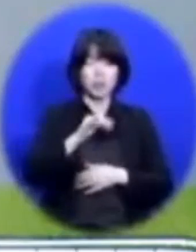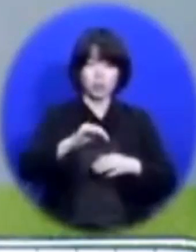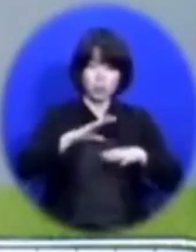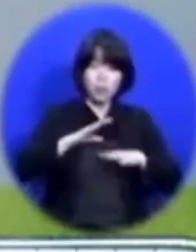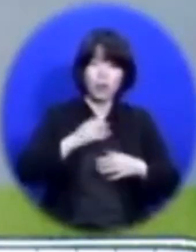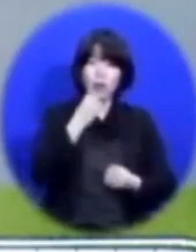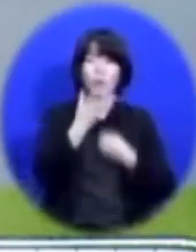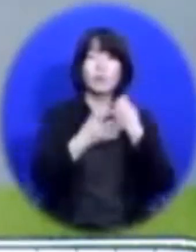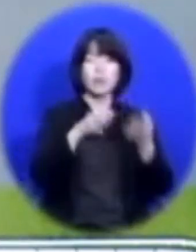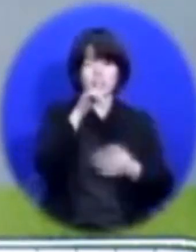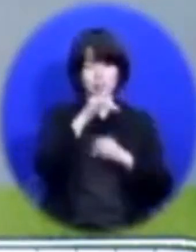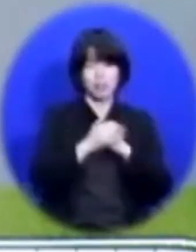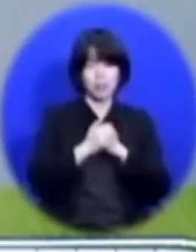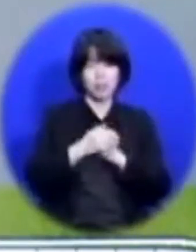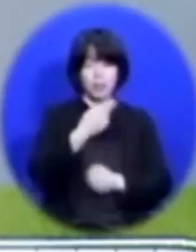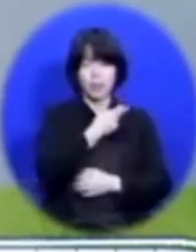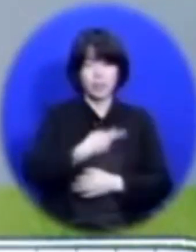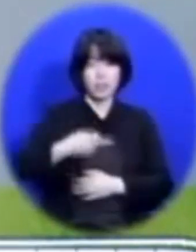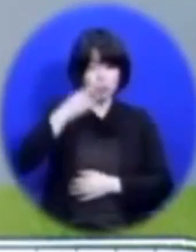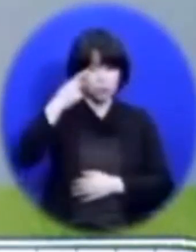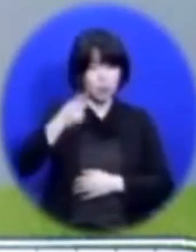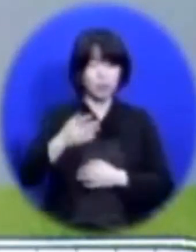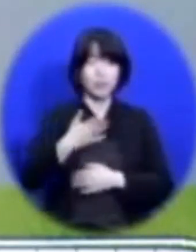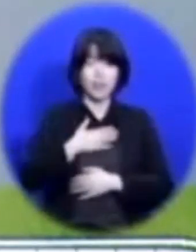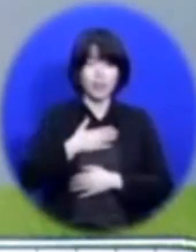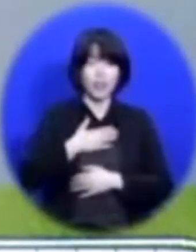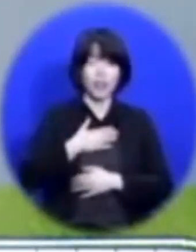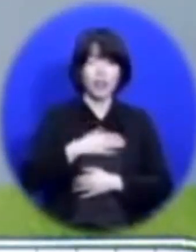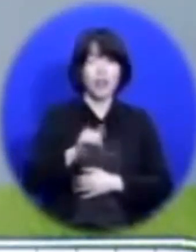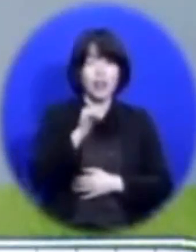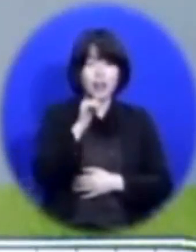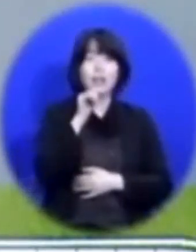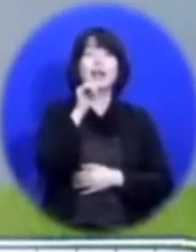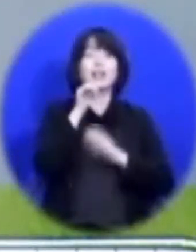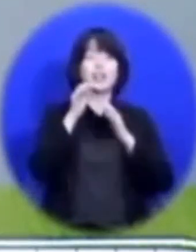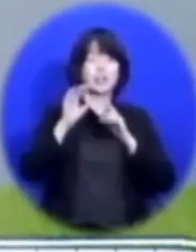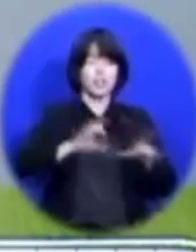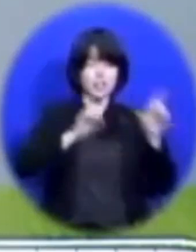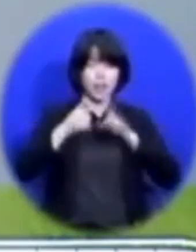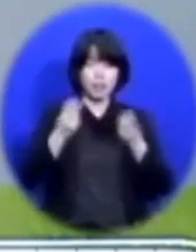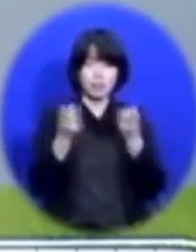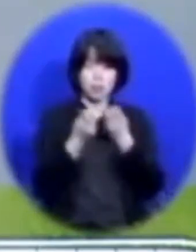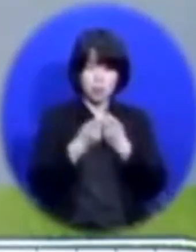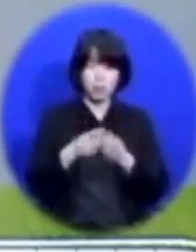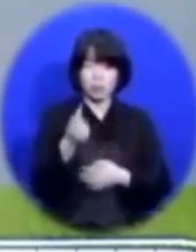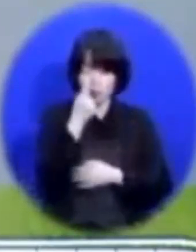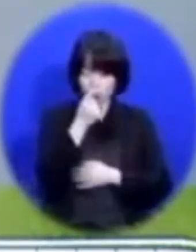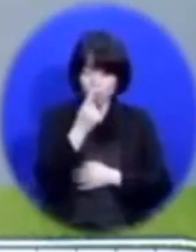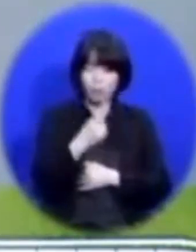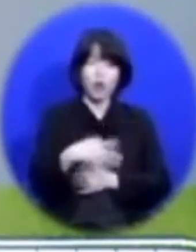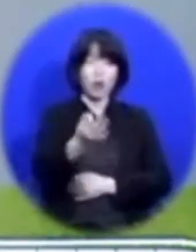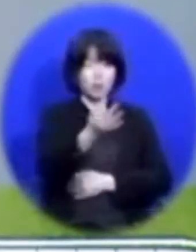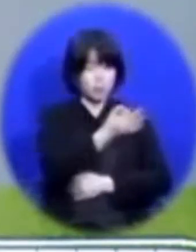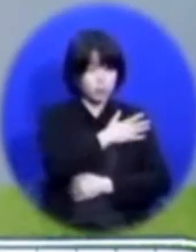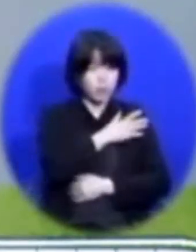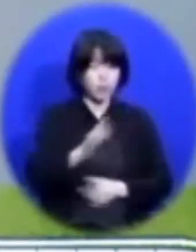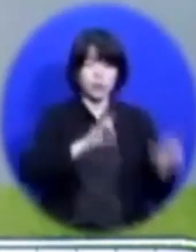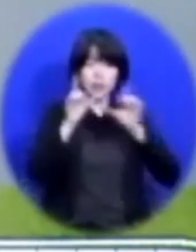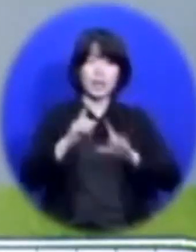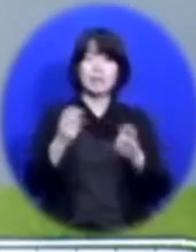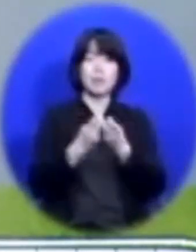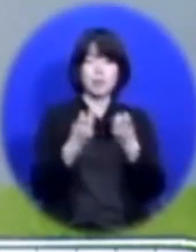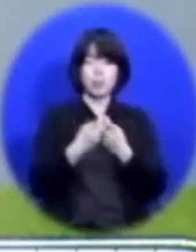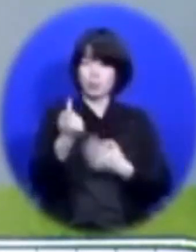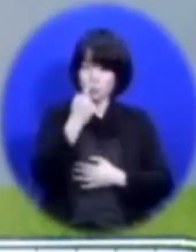놀라운고백을합니다.그는 가난하게사는법과 부유하게사는법을배웠다